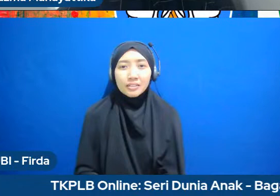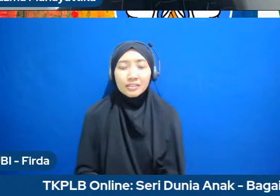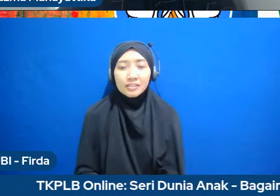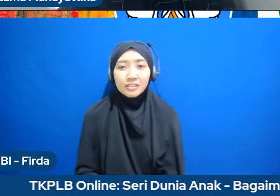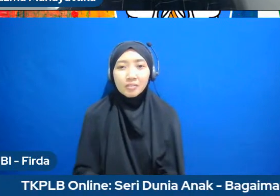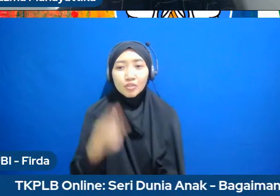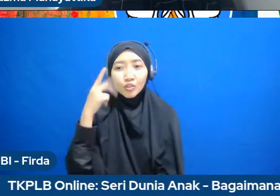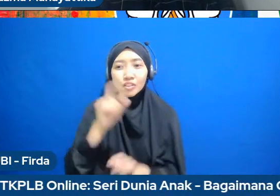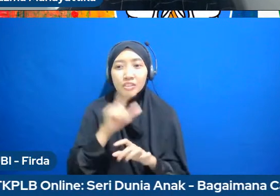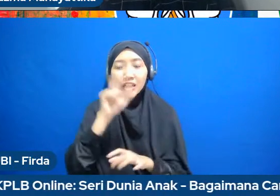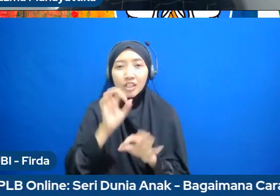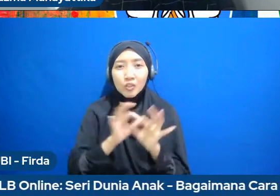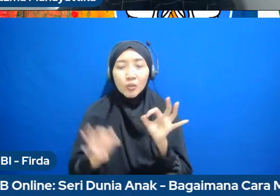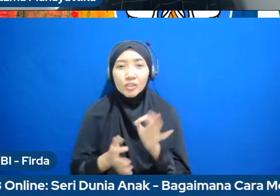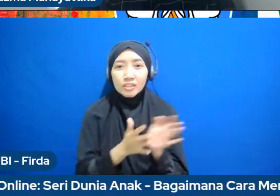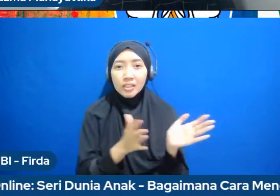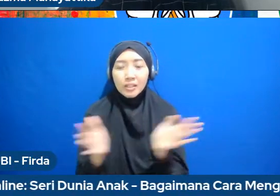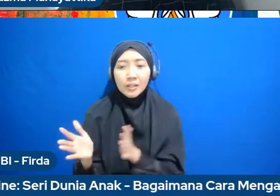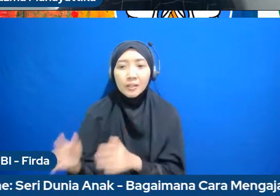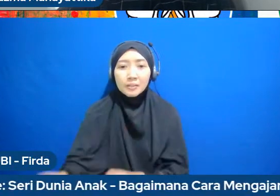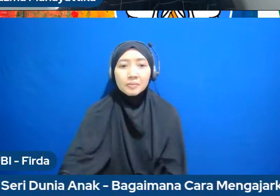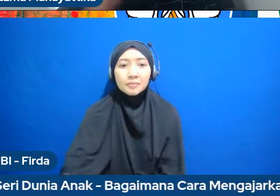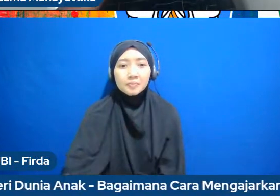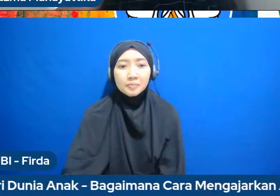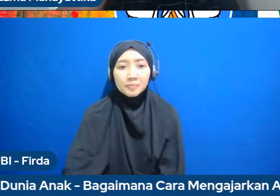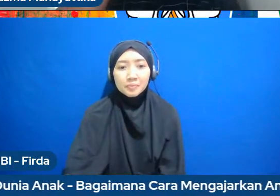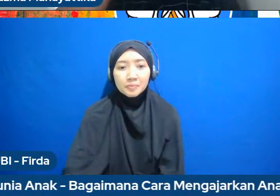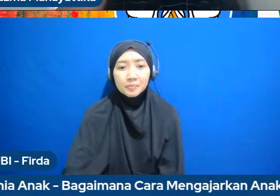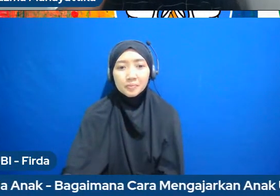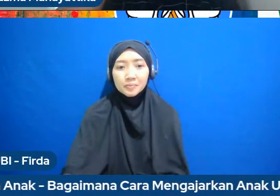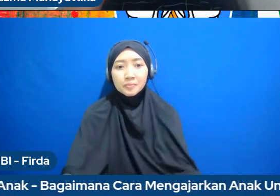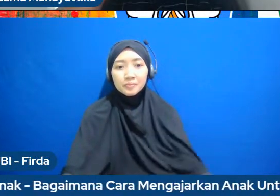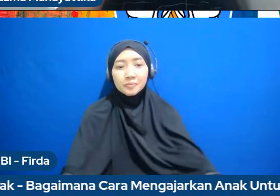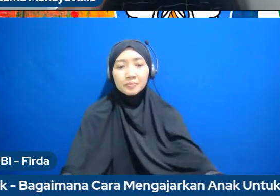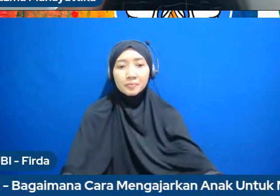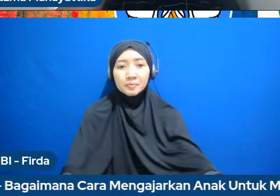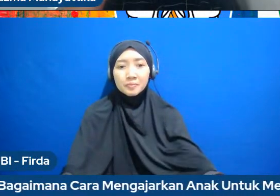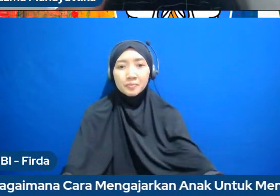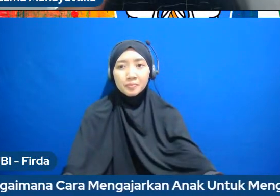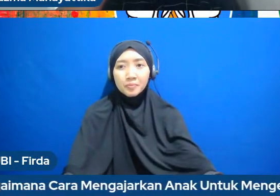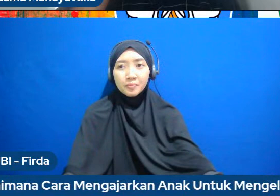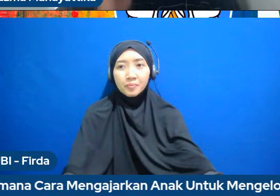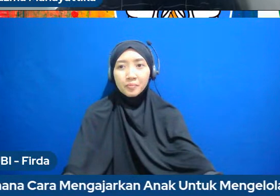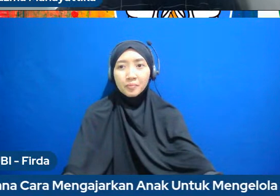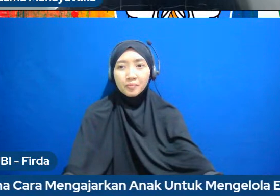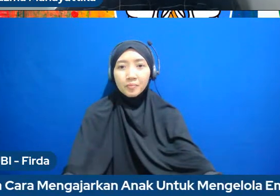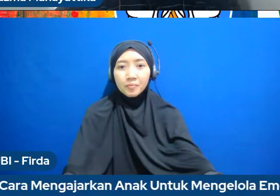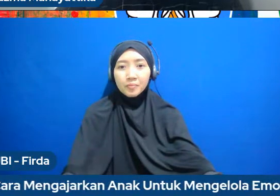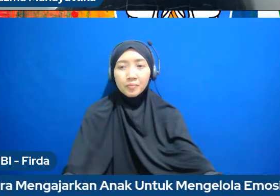barangkali. Silakan Pak Isma mungkin tambahkan. Oh iya, silakan Pak Isma.